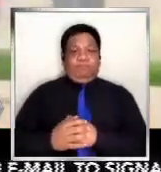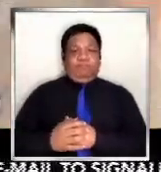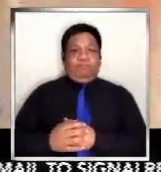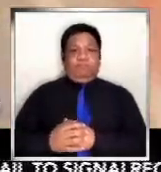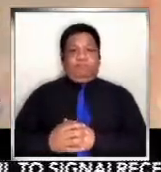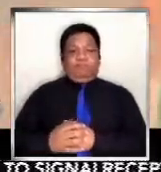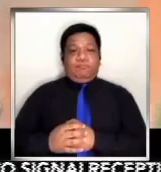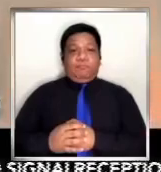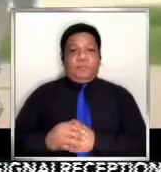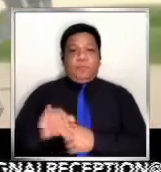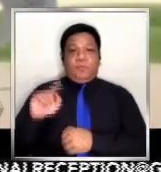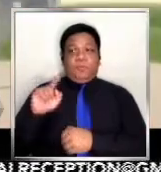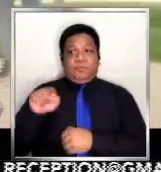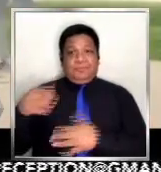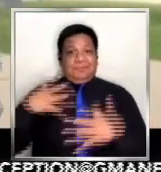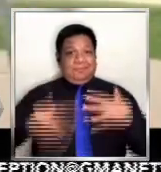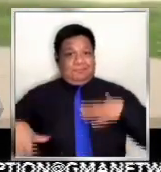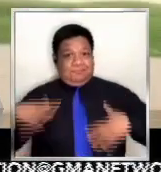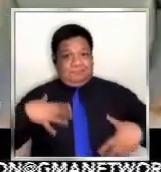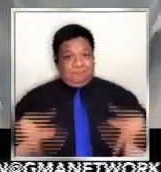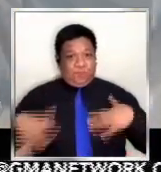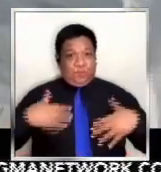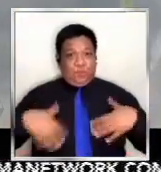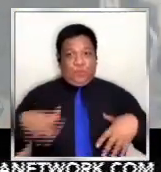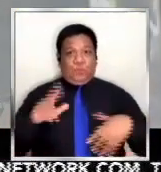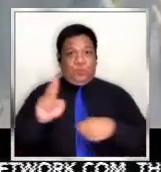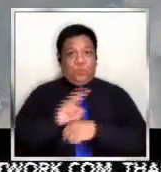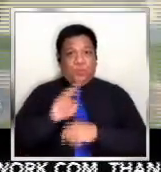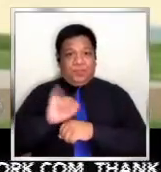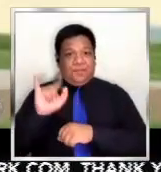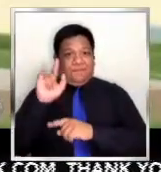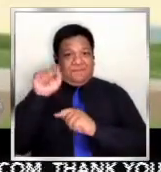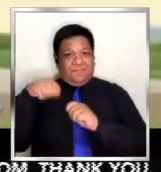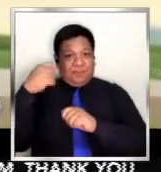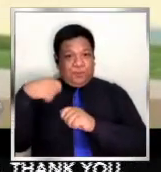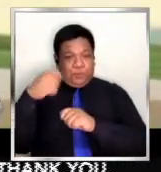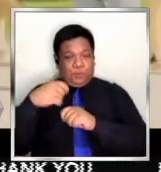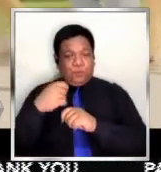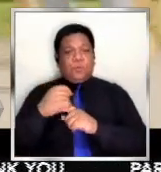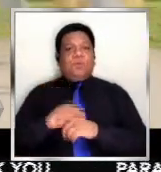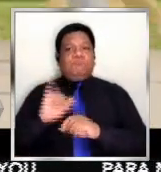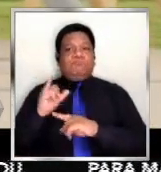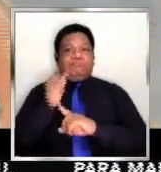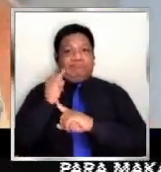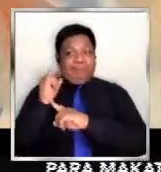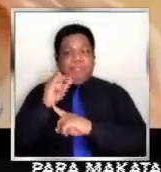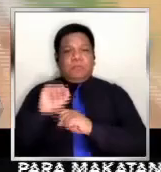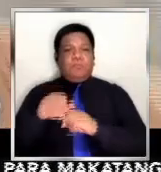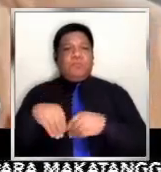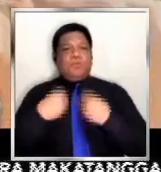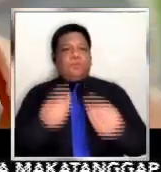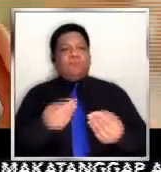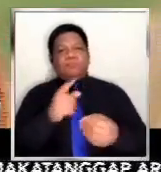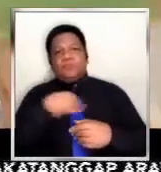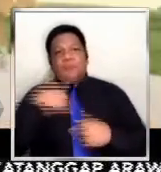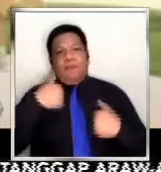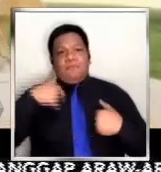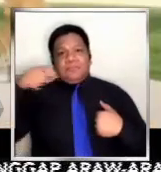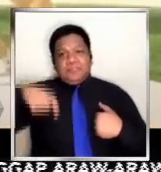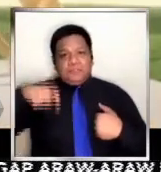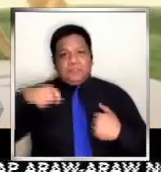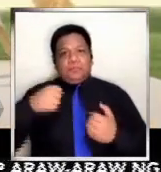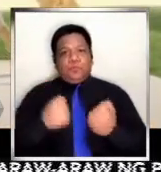Ang pastel outfits na ginamit nila sa music video na ito, makapagbigay pa ng kulay sa buhay ng nangangailangan. Next